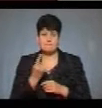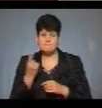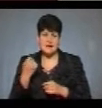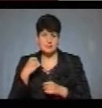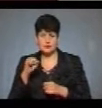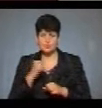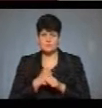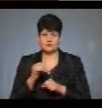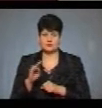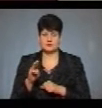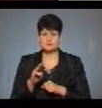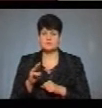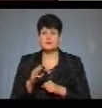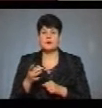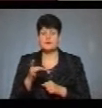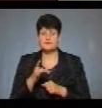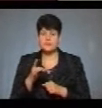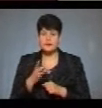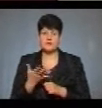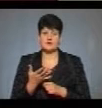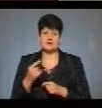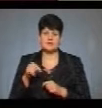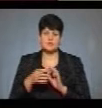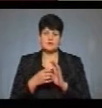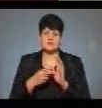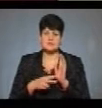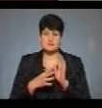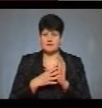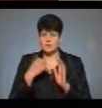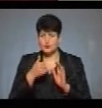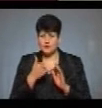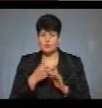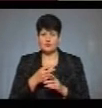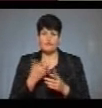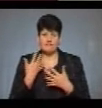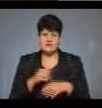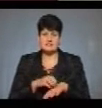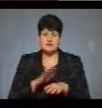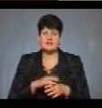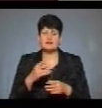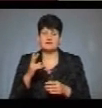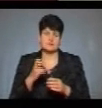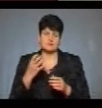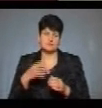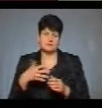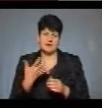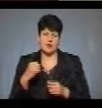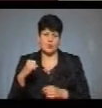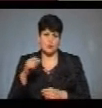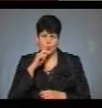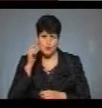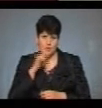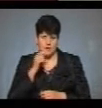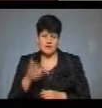встановили на Шумщині. З 1989 року на Тернопільщині зафіксували більше 45 рекордів України, повідомив